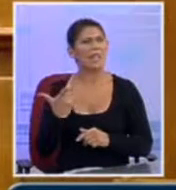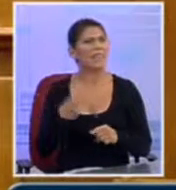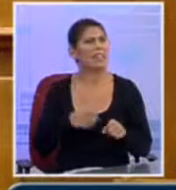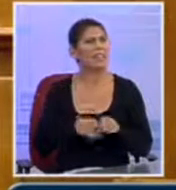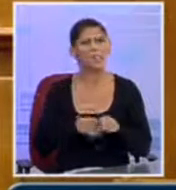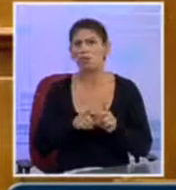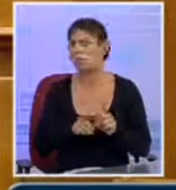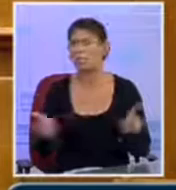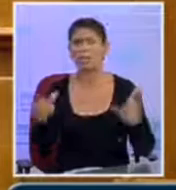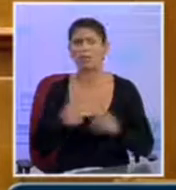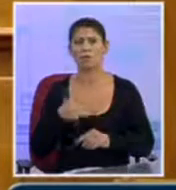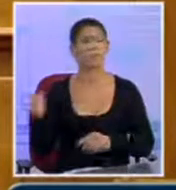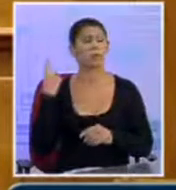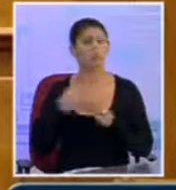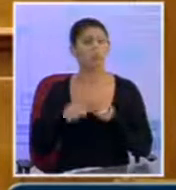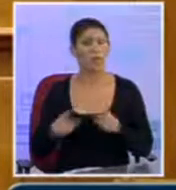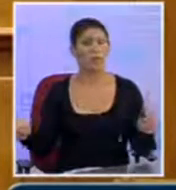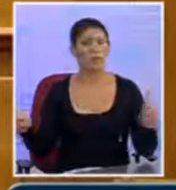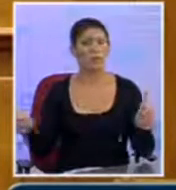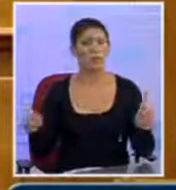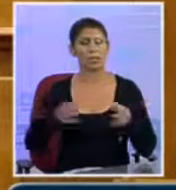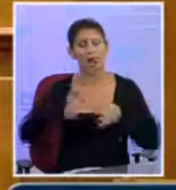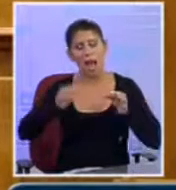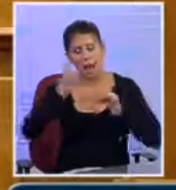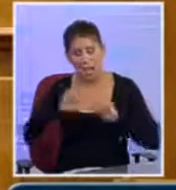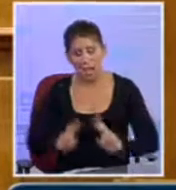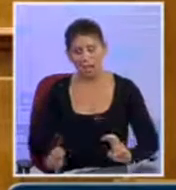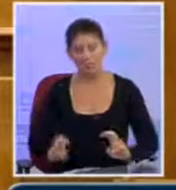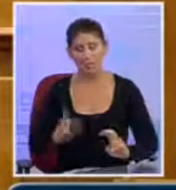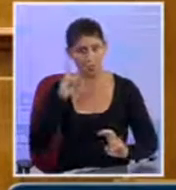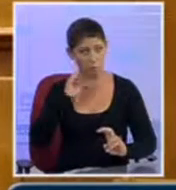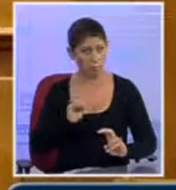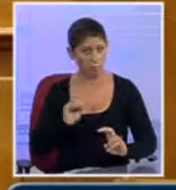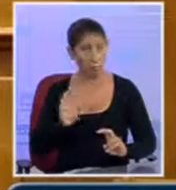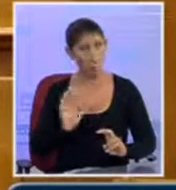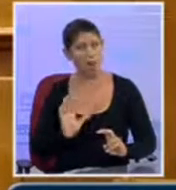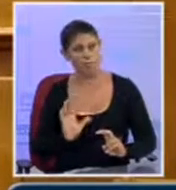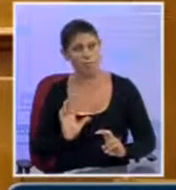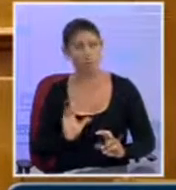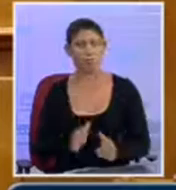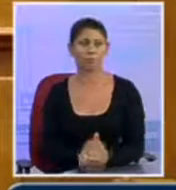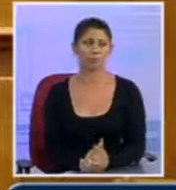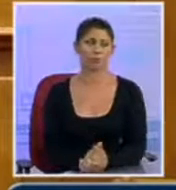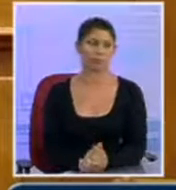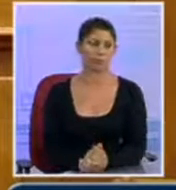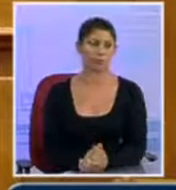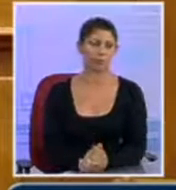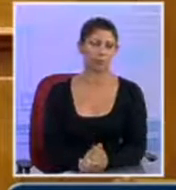μία διαφορετική ανάλυση κάποιων δεδομένων, αλλά